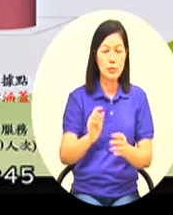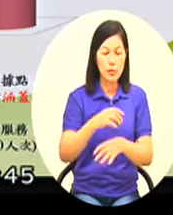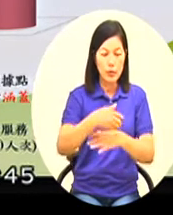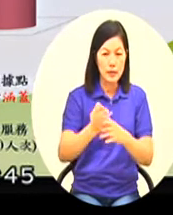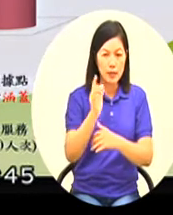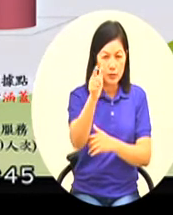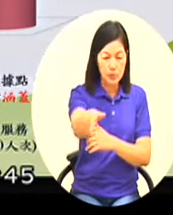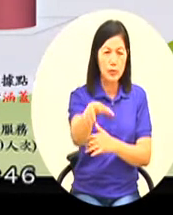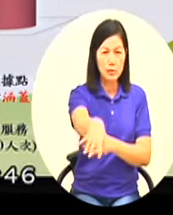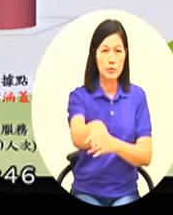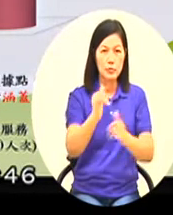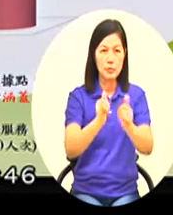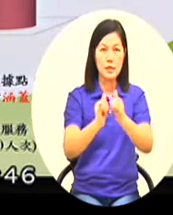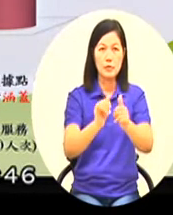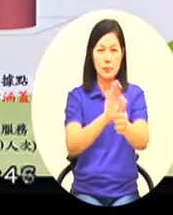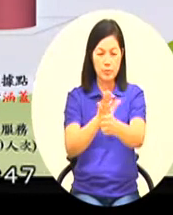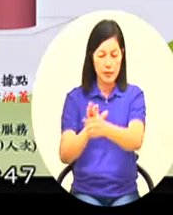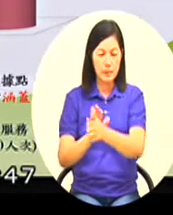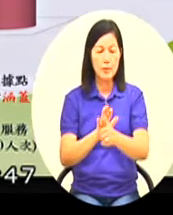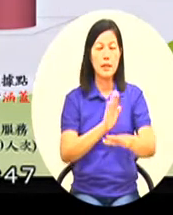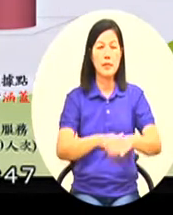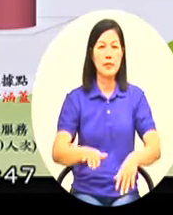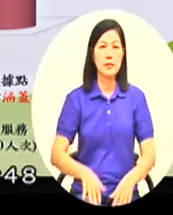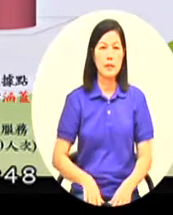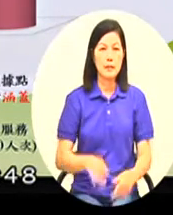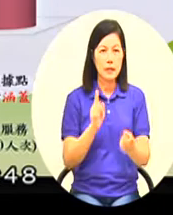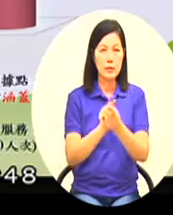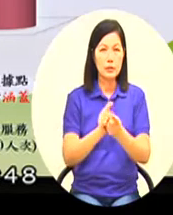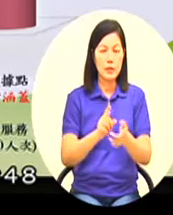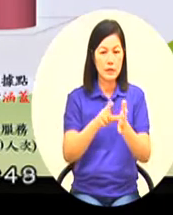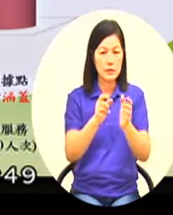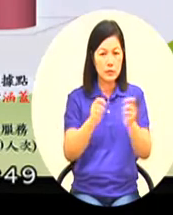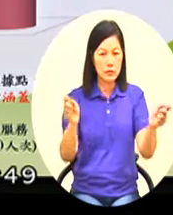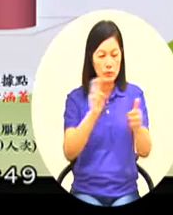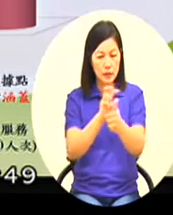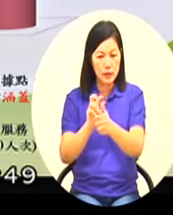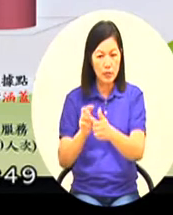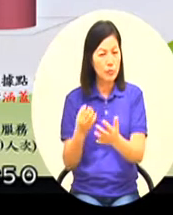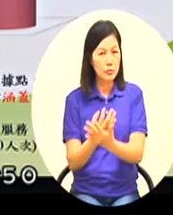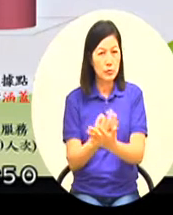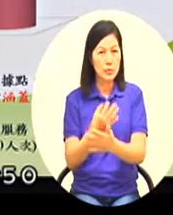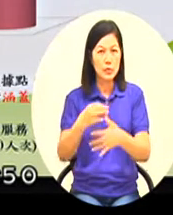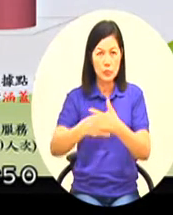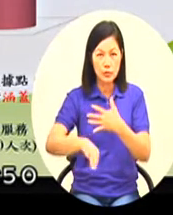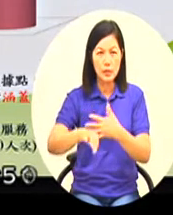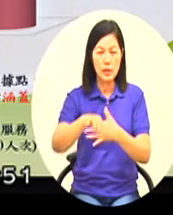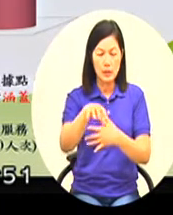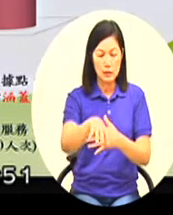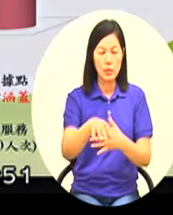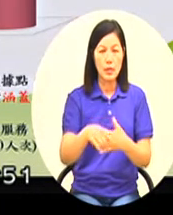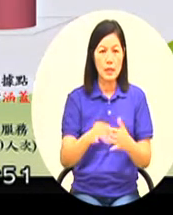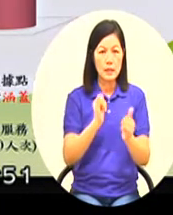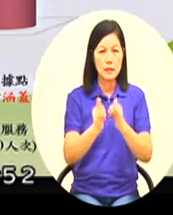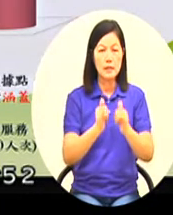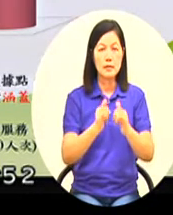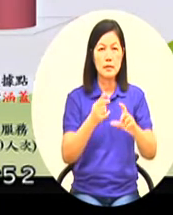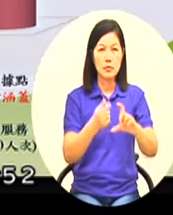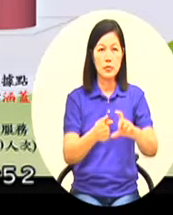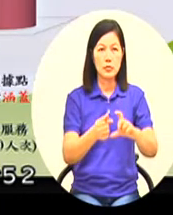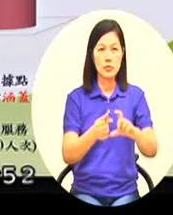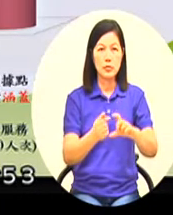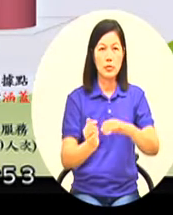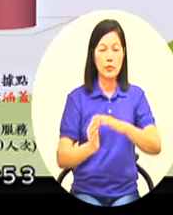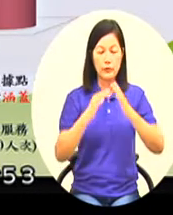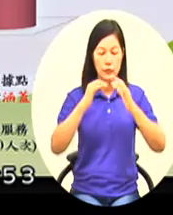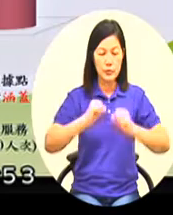照护的一个协助。那另外也对于长照不足的地方，那有另外规划我们这社区我们的复健服务